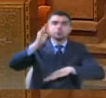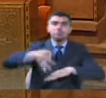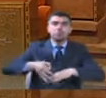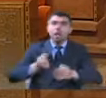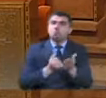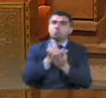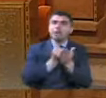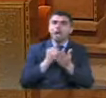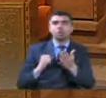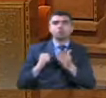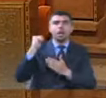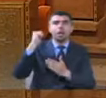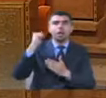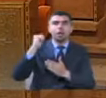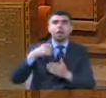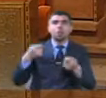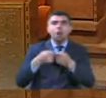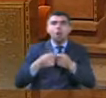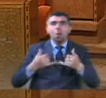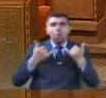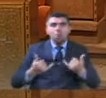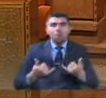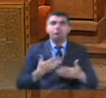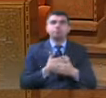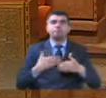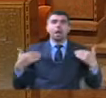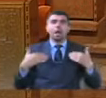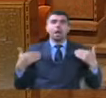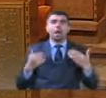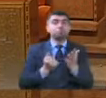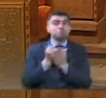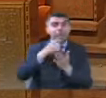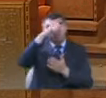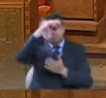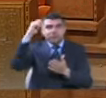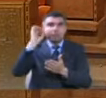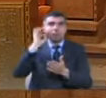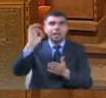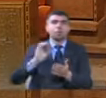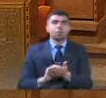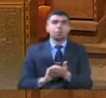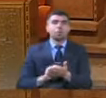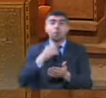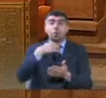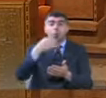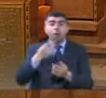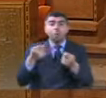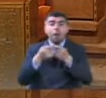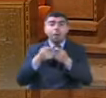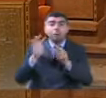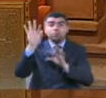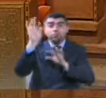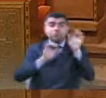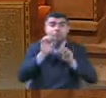في المباريات، الان يمكن ان يعتز انه نجح بذراعه ونجرح بكتابه. واما الاخرين فنحن لم ننساهم